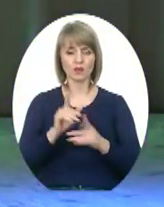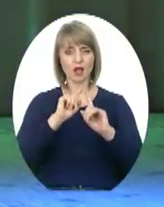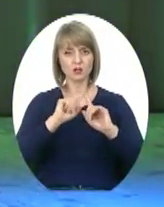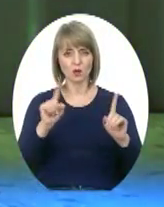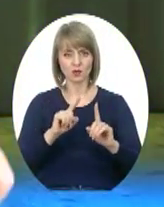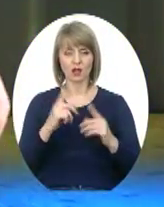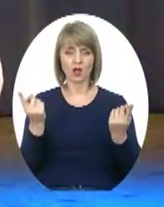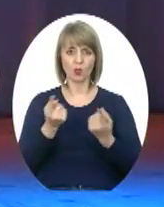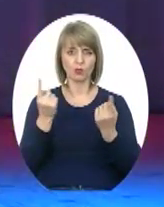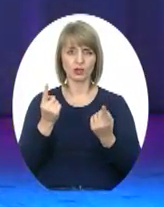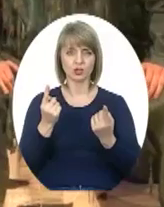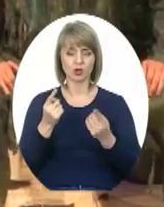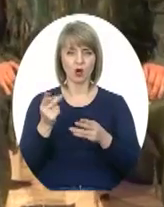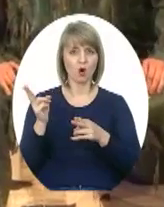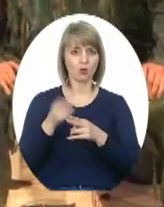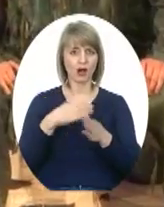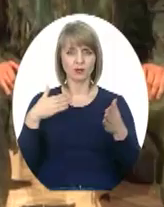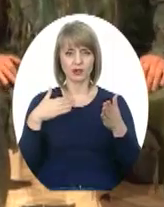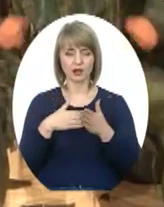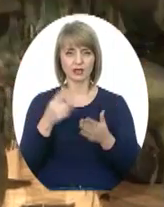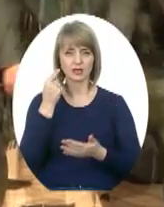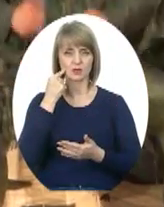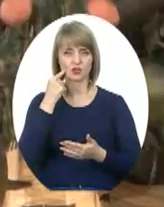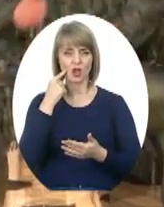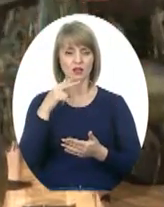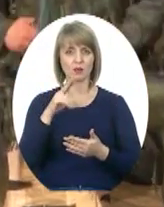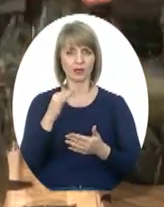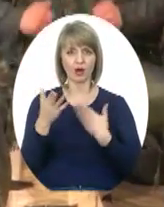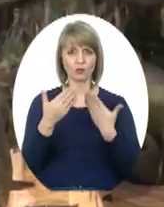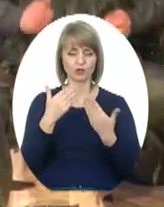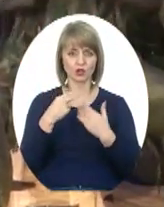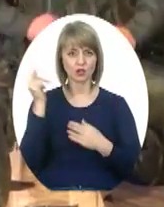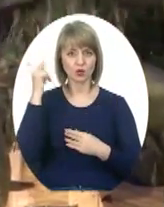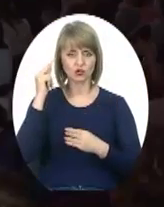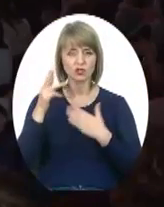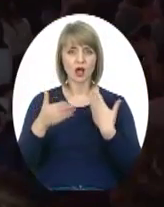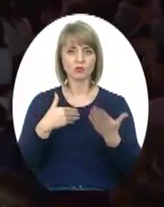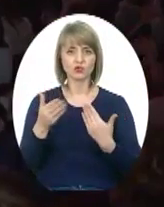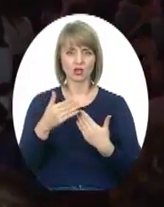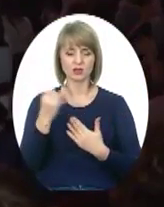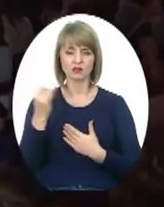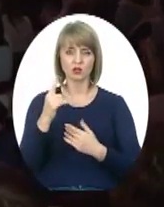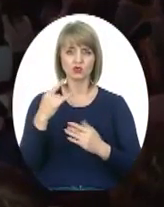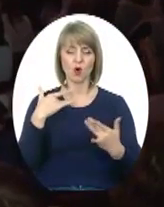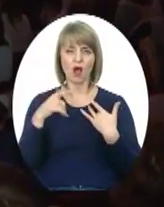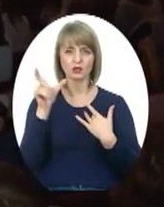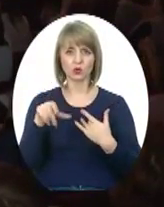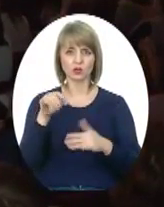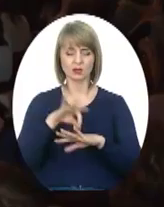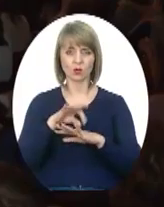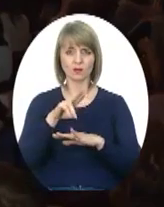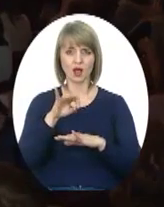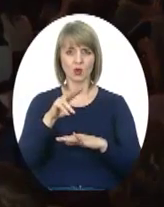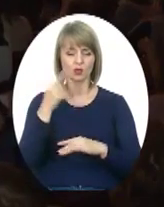способ познакомить особенных и обычных, убрать преграды и смущение при общении, научиться общаться. Интересно,